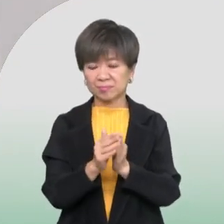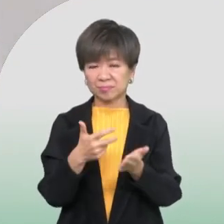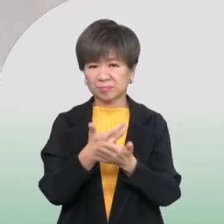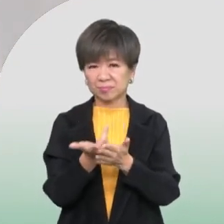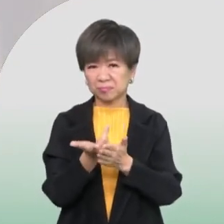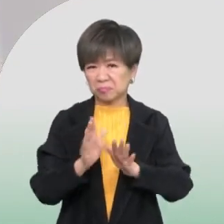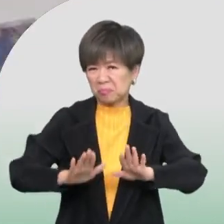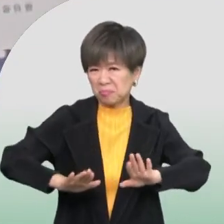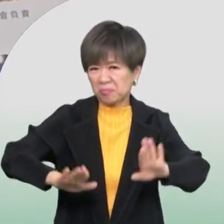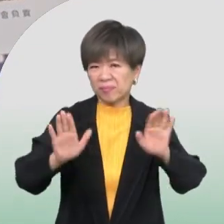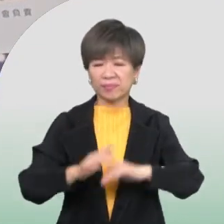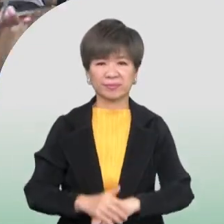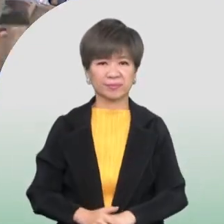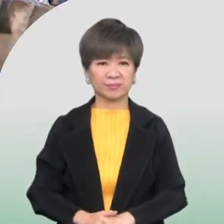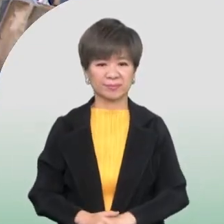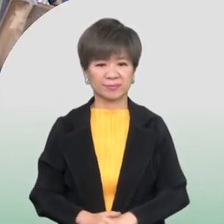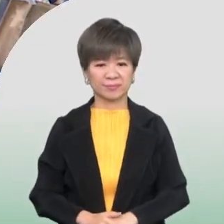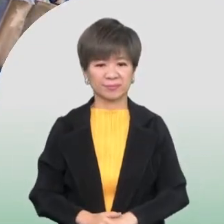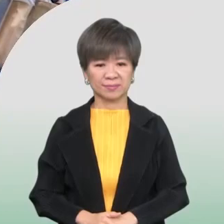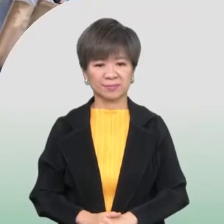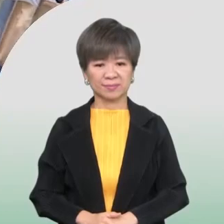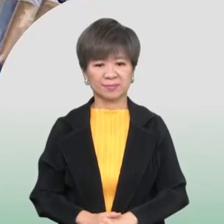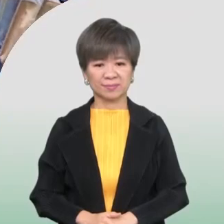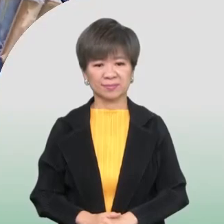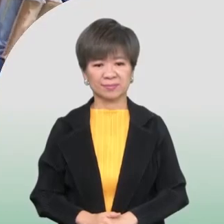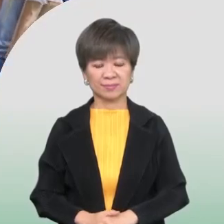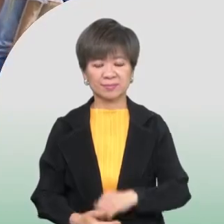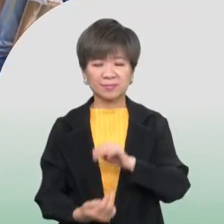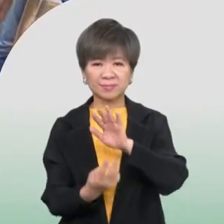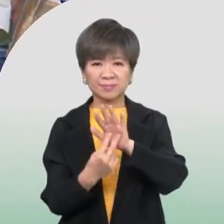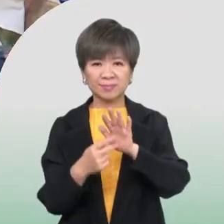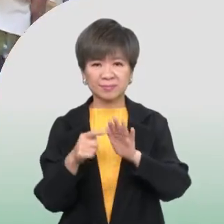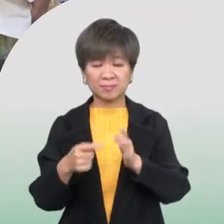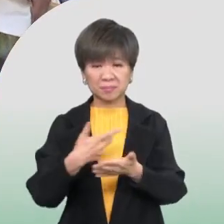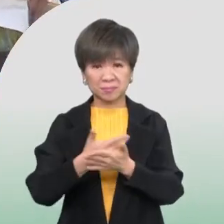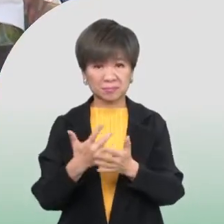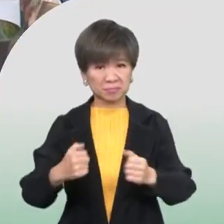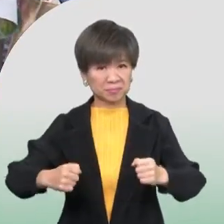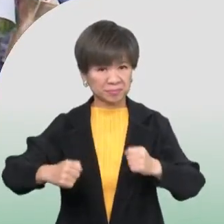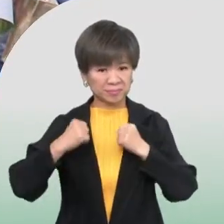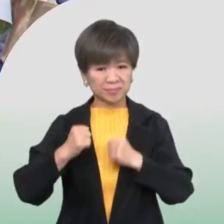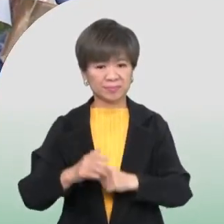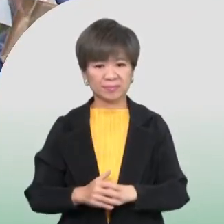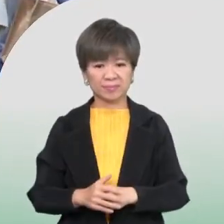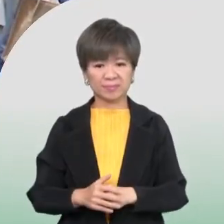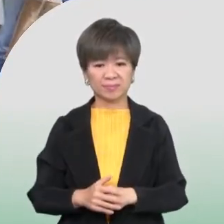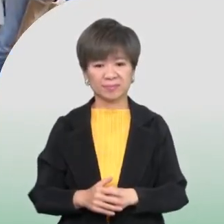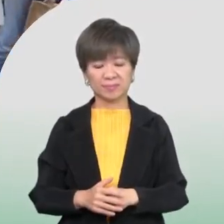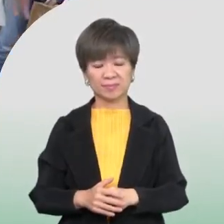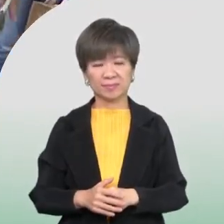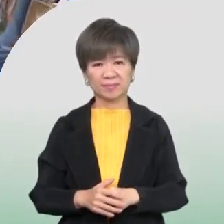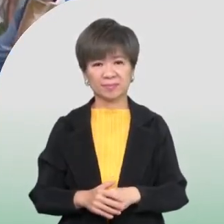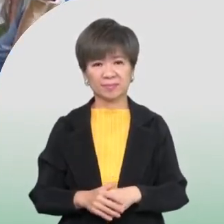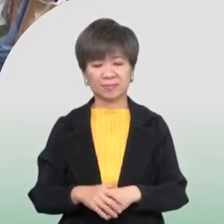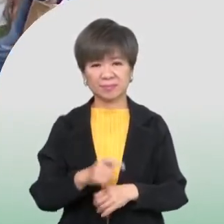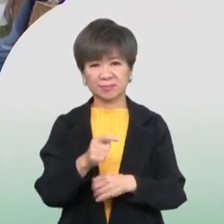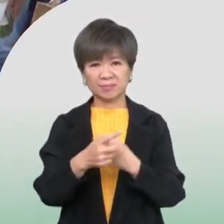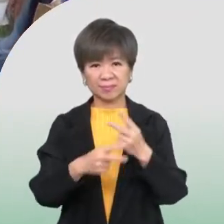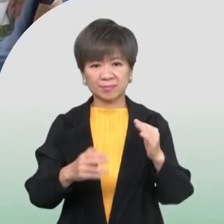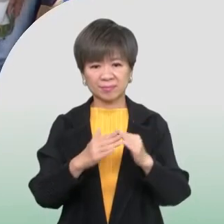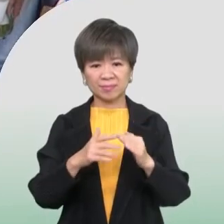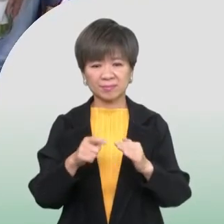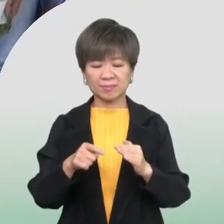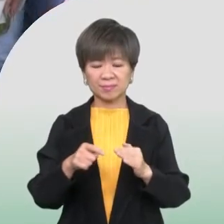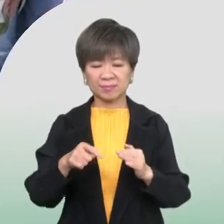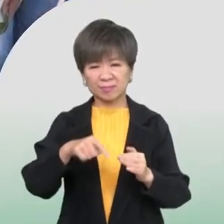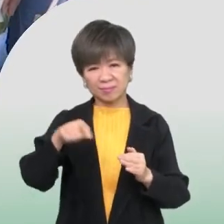成果。 艺术的力量哈，对俺以客家人字体来